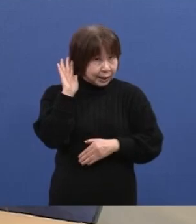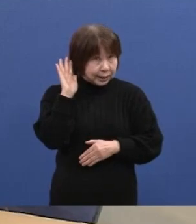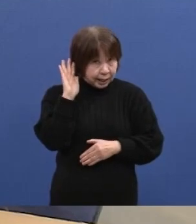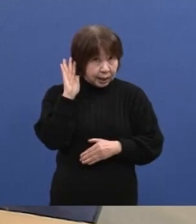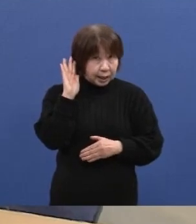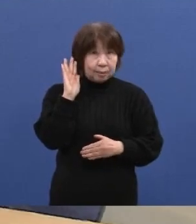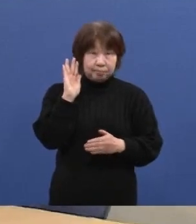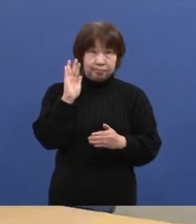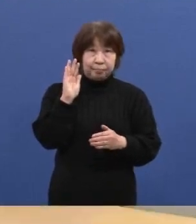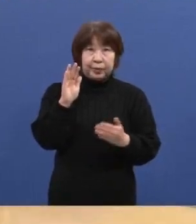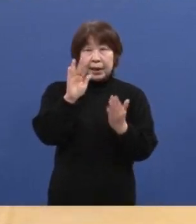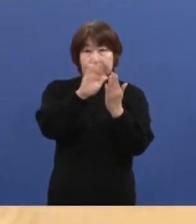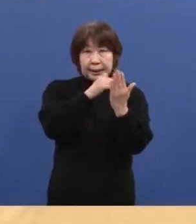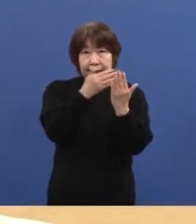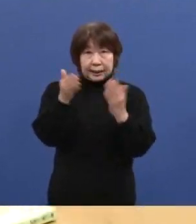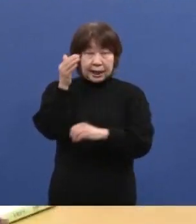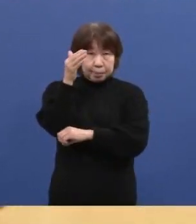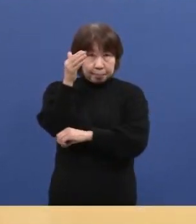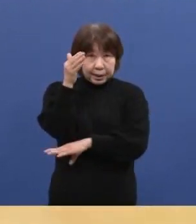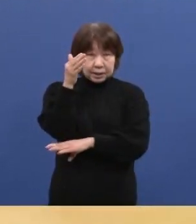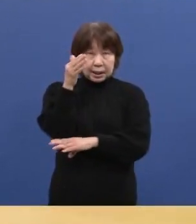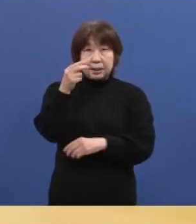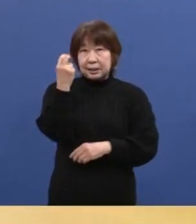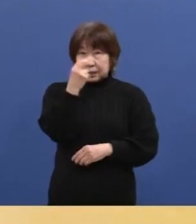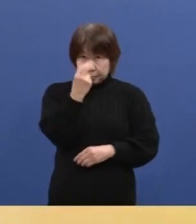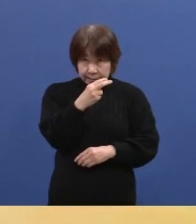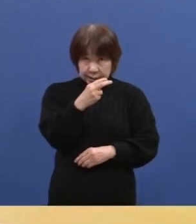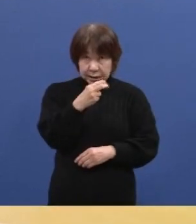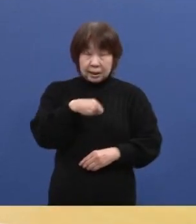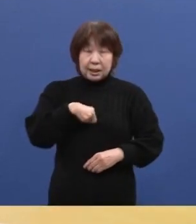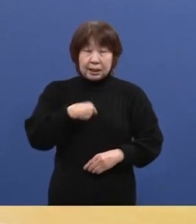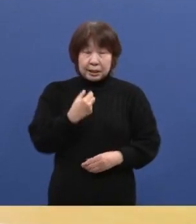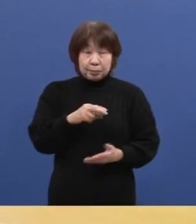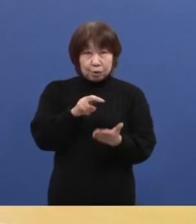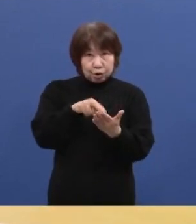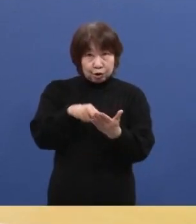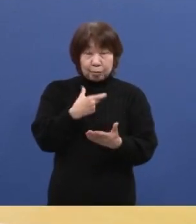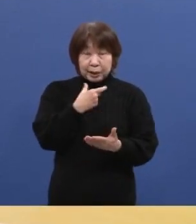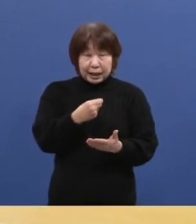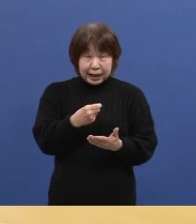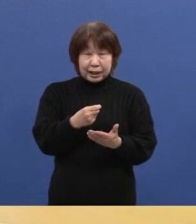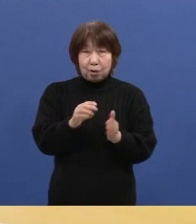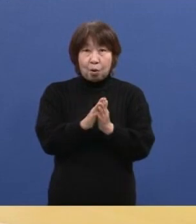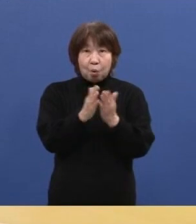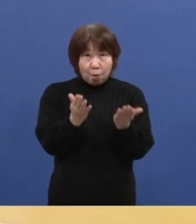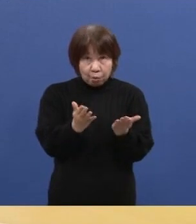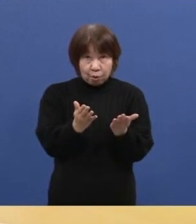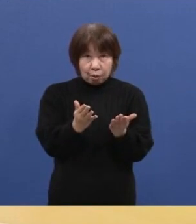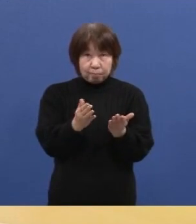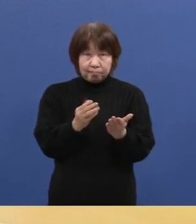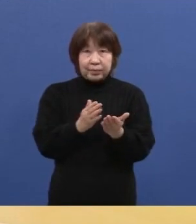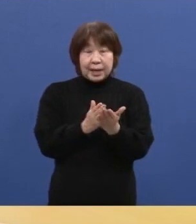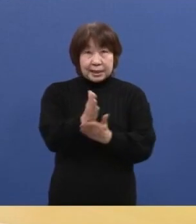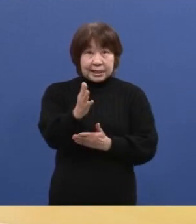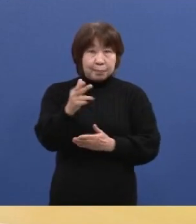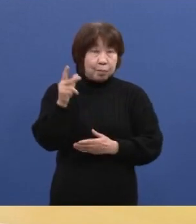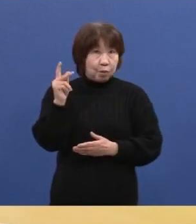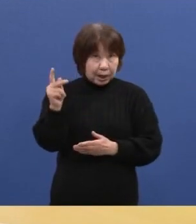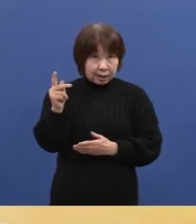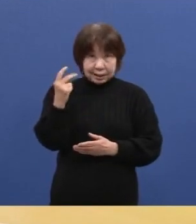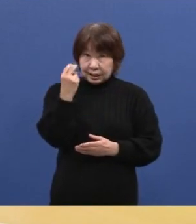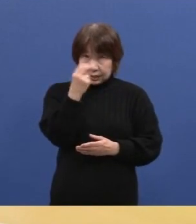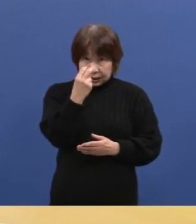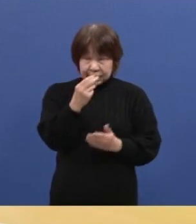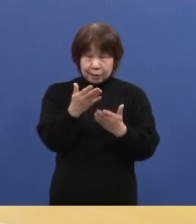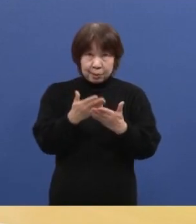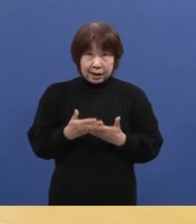探します。 いや、自分の読みたい本を本のエキスパートである司書の方に探してもらえるっていうのはありがたいですね。い